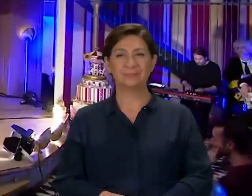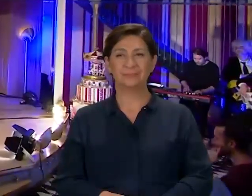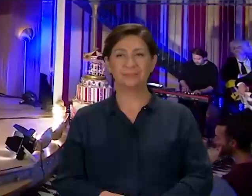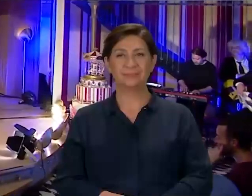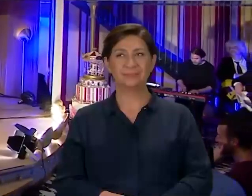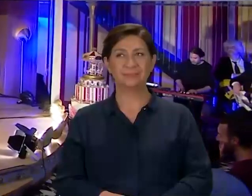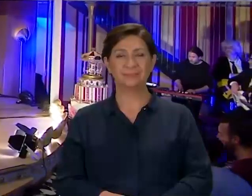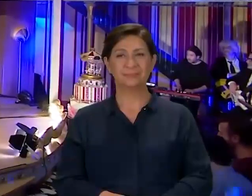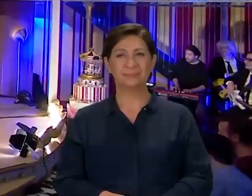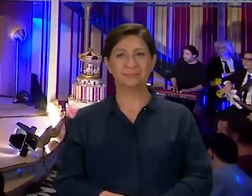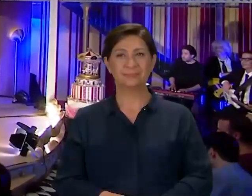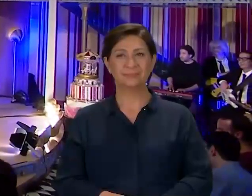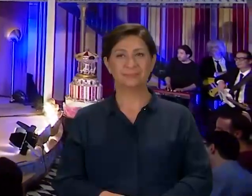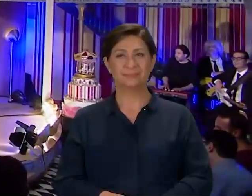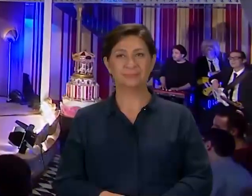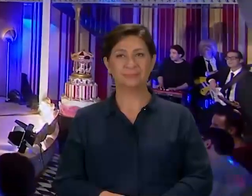как люблю я